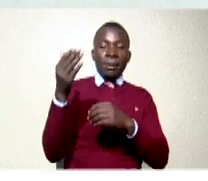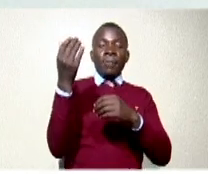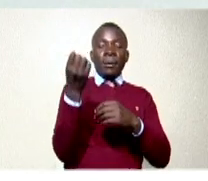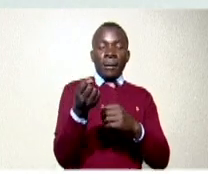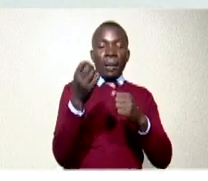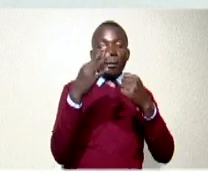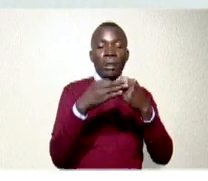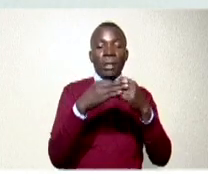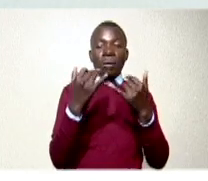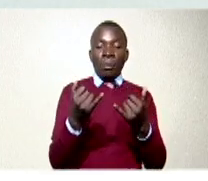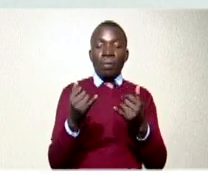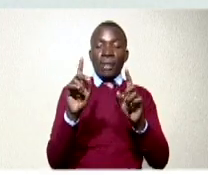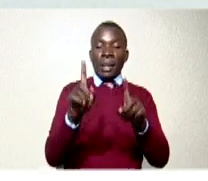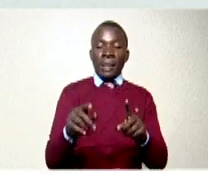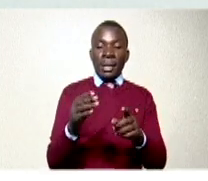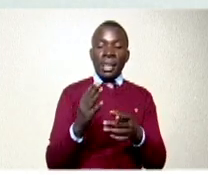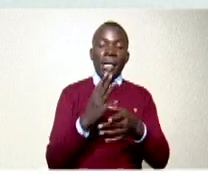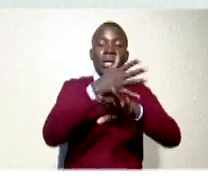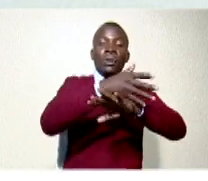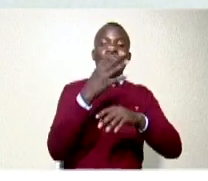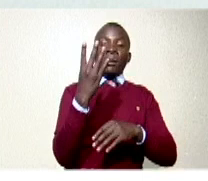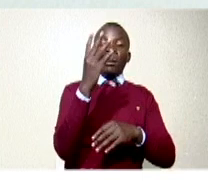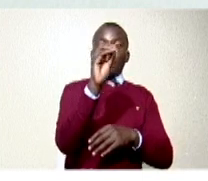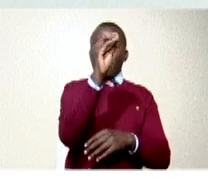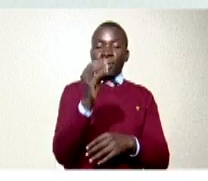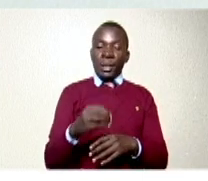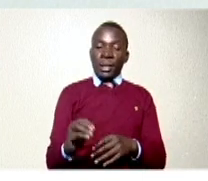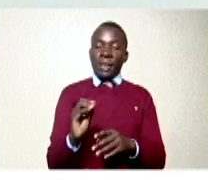ya 40%. Urumva cyari hejuru cyane kubera yuko